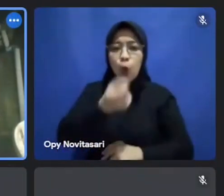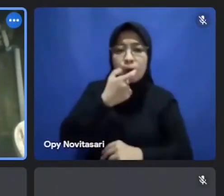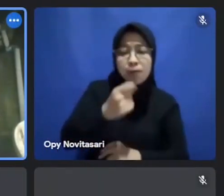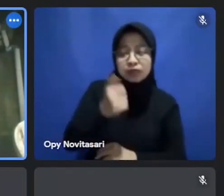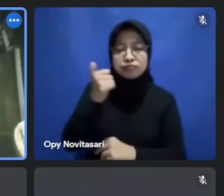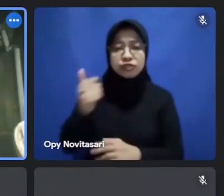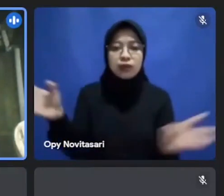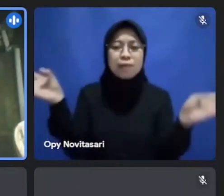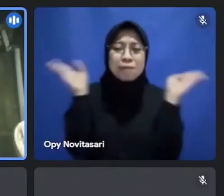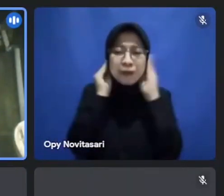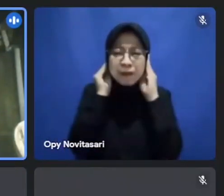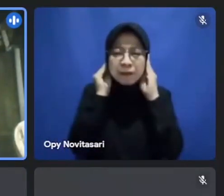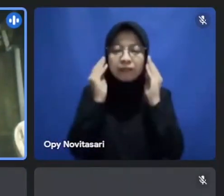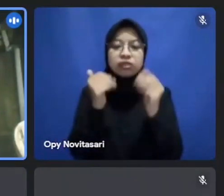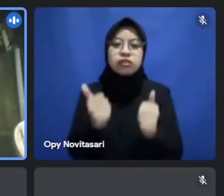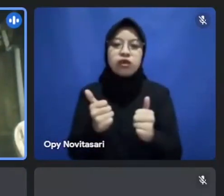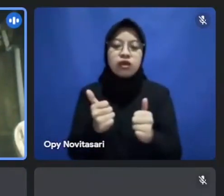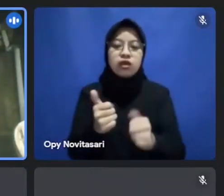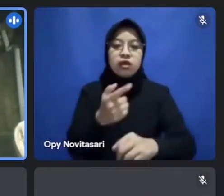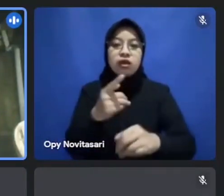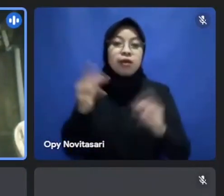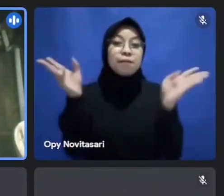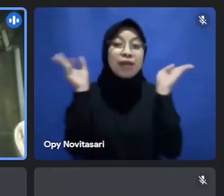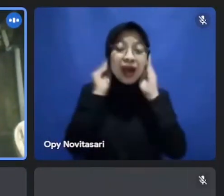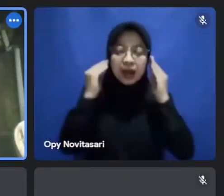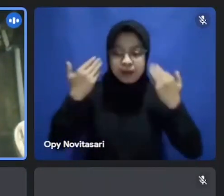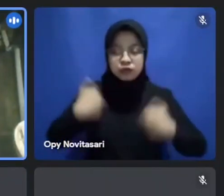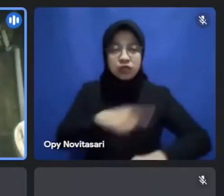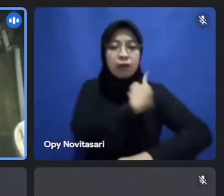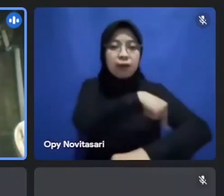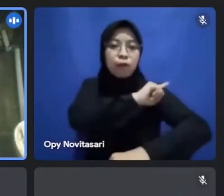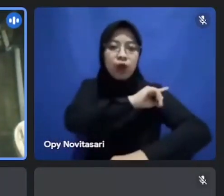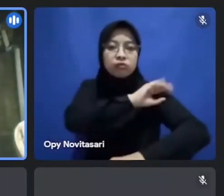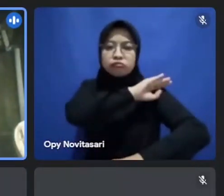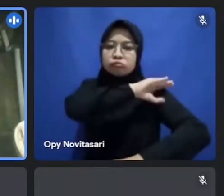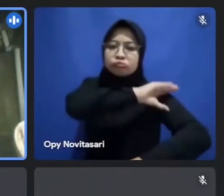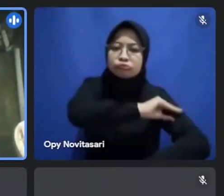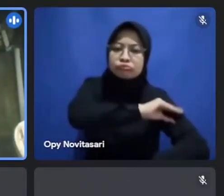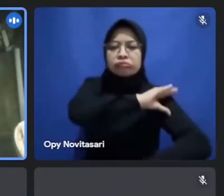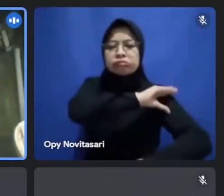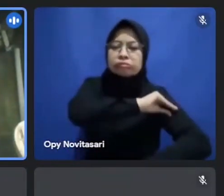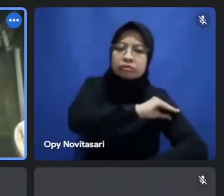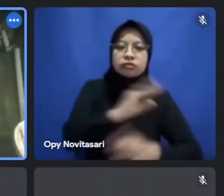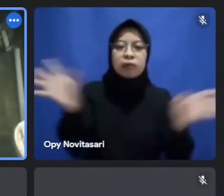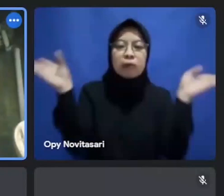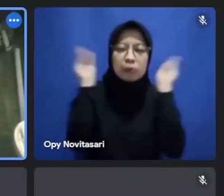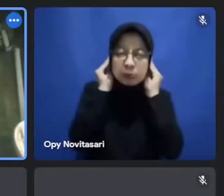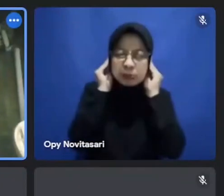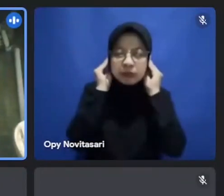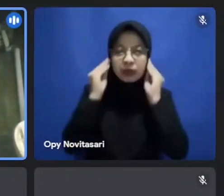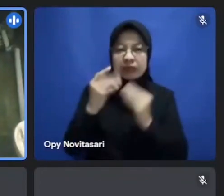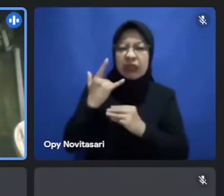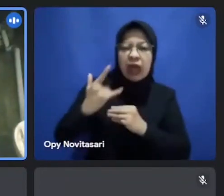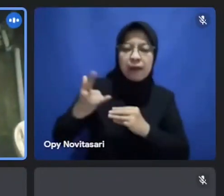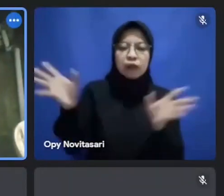gejala penyakit kemampuan pendengaran manusia selalu naik turun entah itu sementara maupun